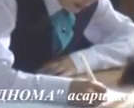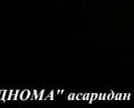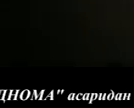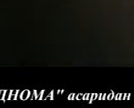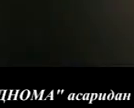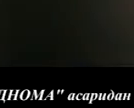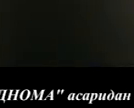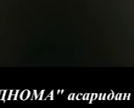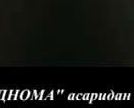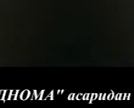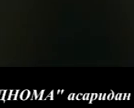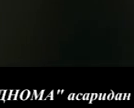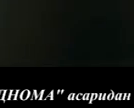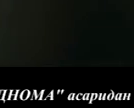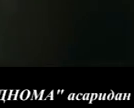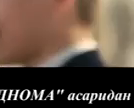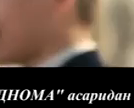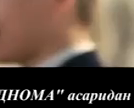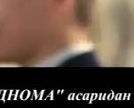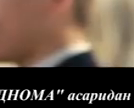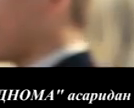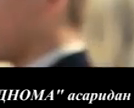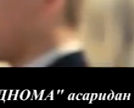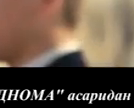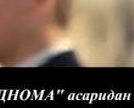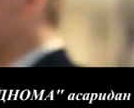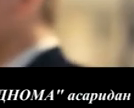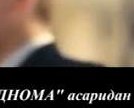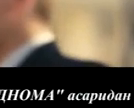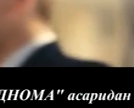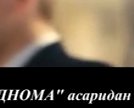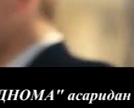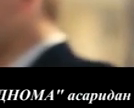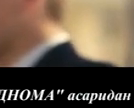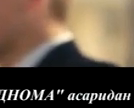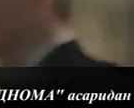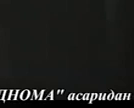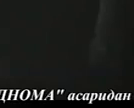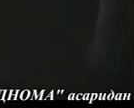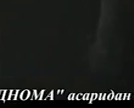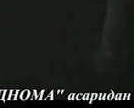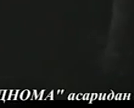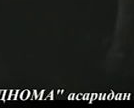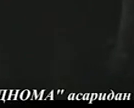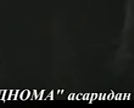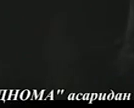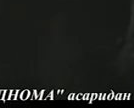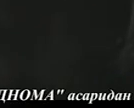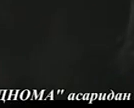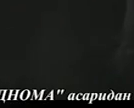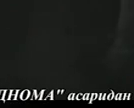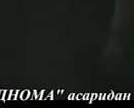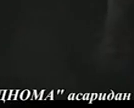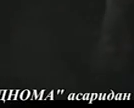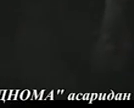etilishi barkamol insonni shakllantirishning asosiy unsuri hisoblanadi. Aksincha, bunday